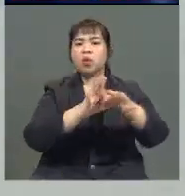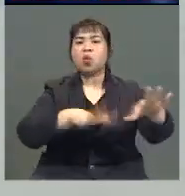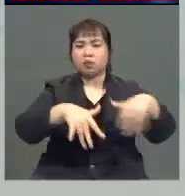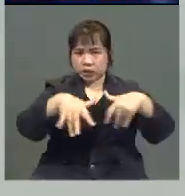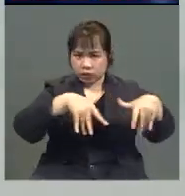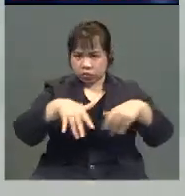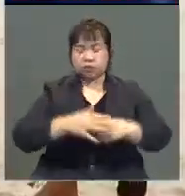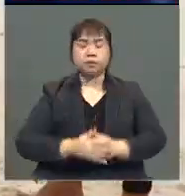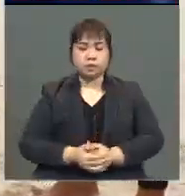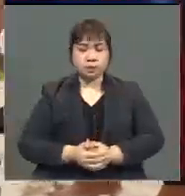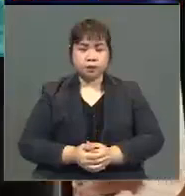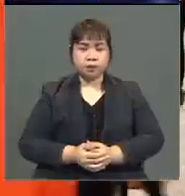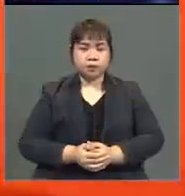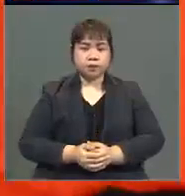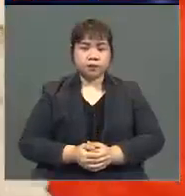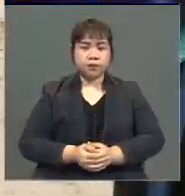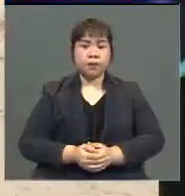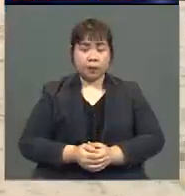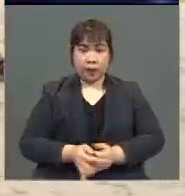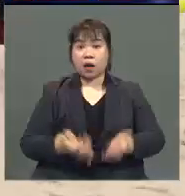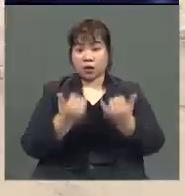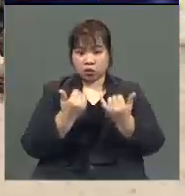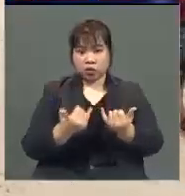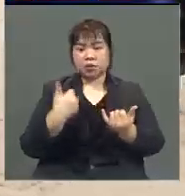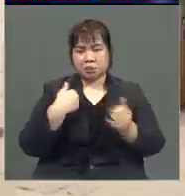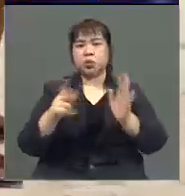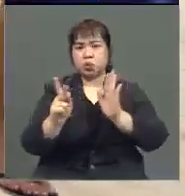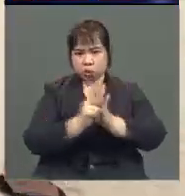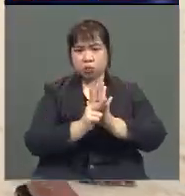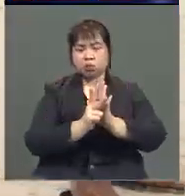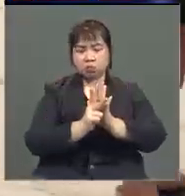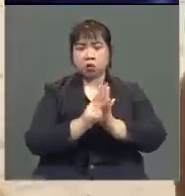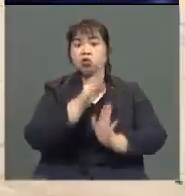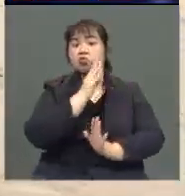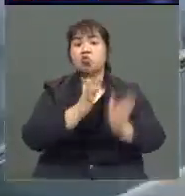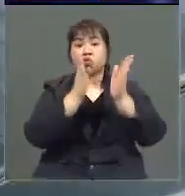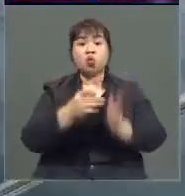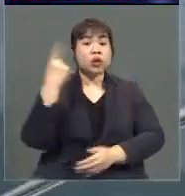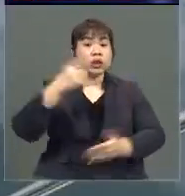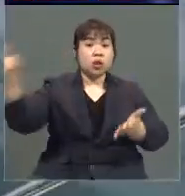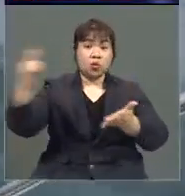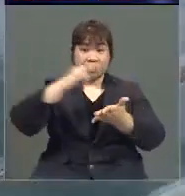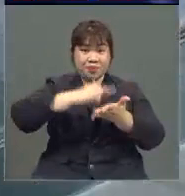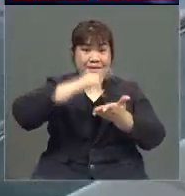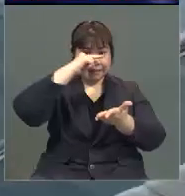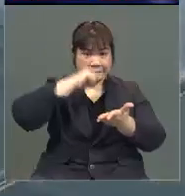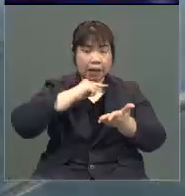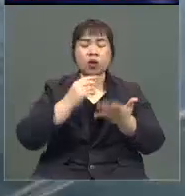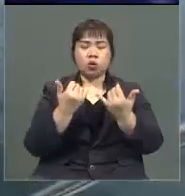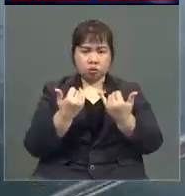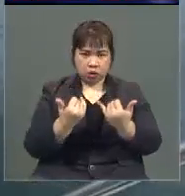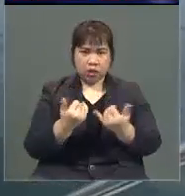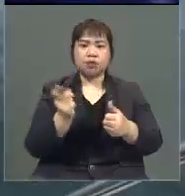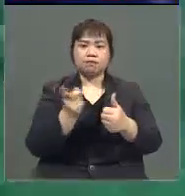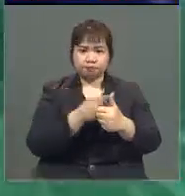ประชาชนในประเทศค่ะซึ่งในเรื่องนี้ก็มีเงื่อนไขนะคะสำหรับนักท่องเที่ยวที่จะเดินทางมายังประเทศไทยเบื้อง